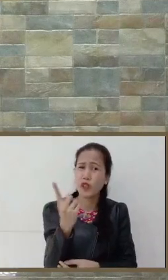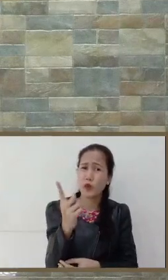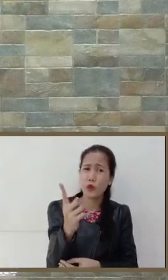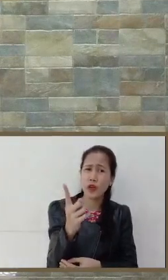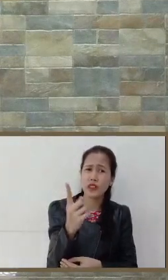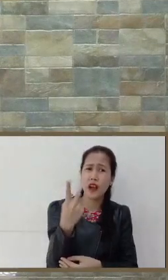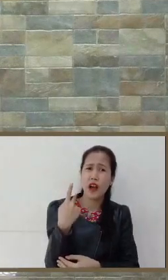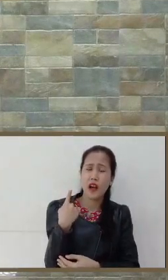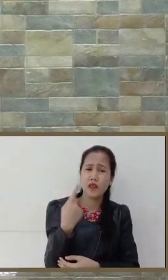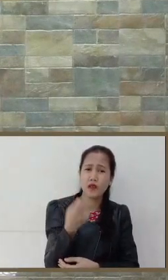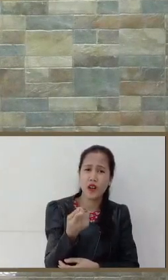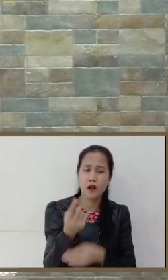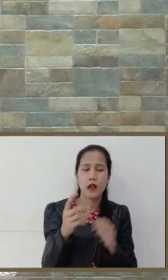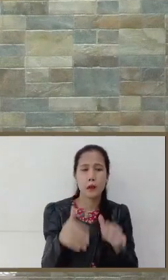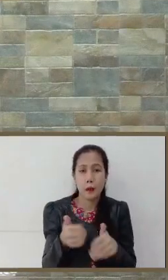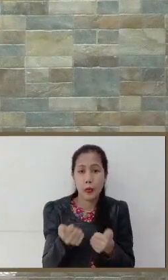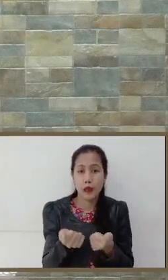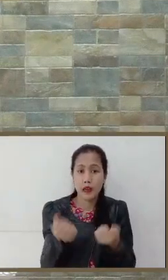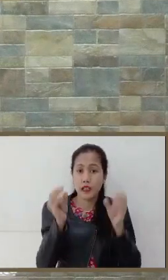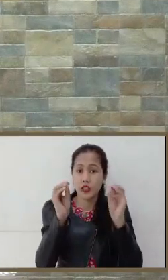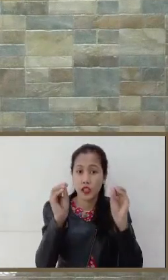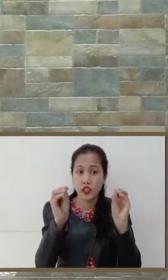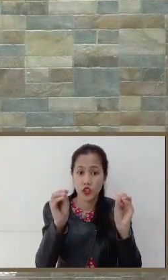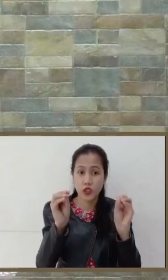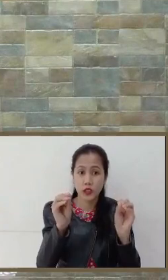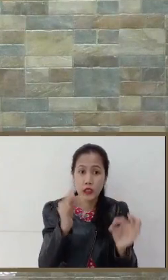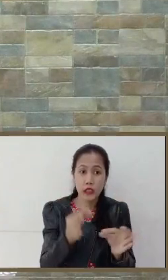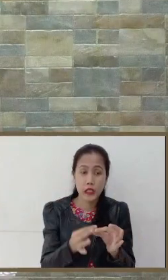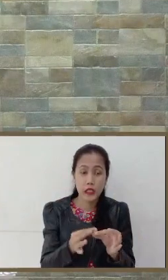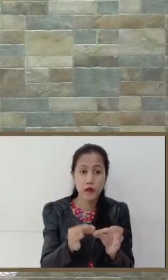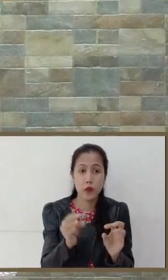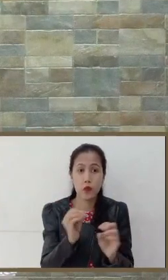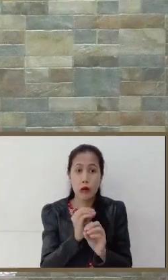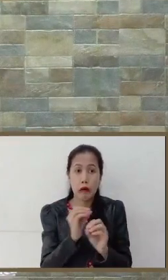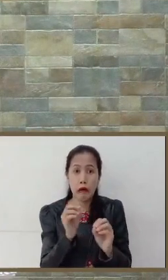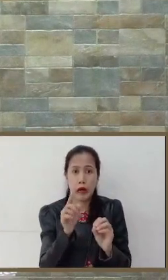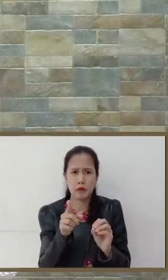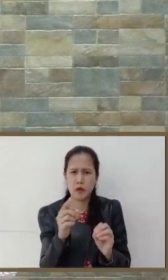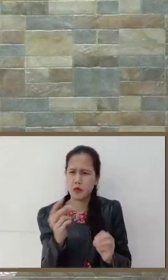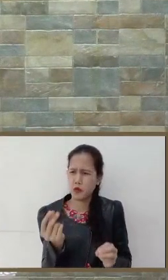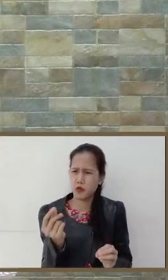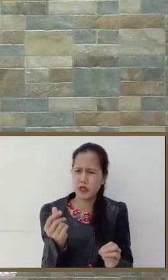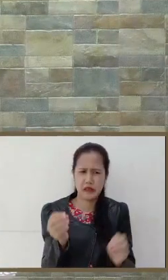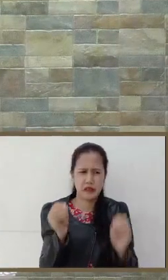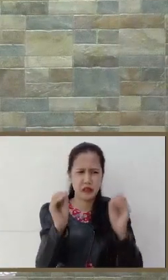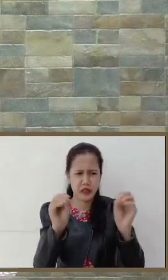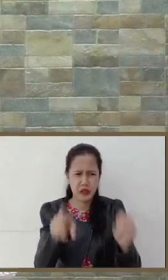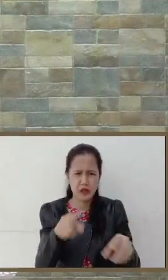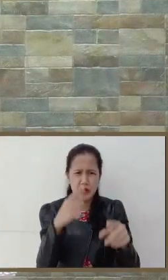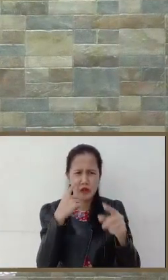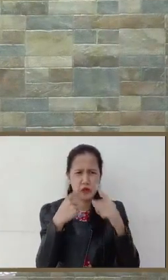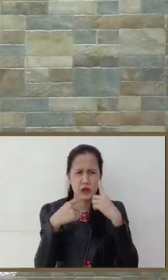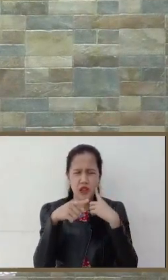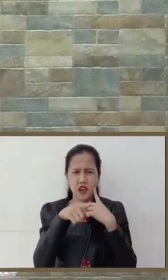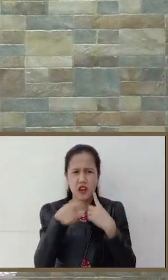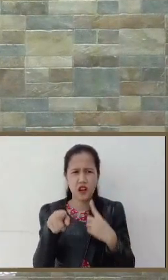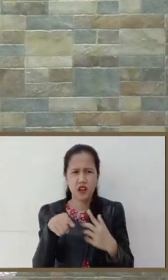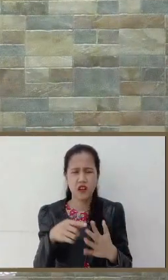Paano ka balang araw makakapag-correct kung ikaw, kunting correct lang sa'yo, iyak ka na. Maging sa mga ministry,